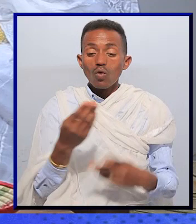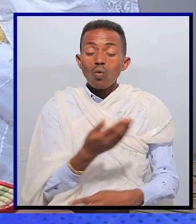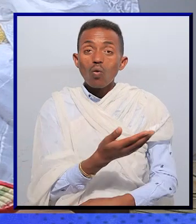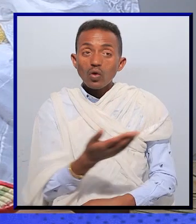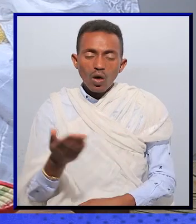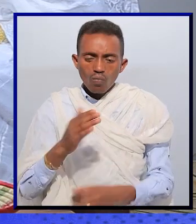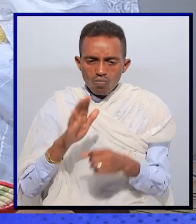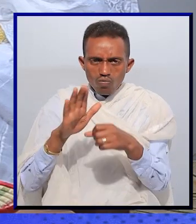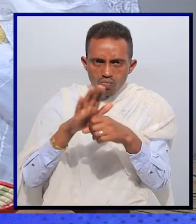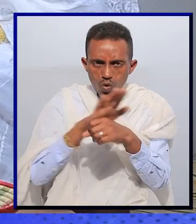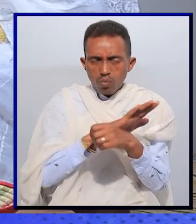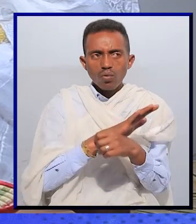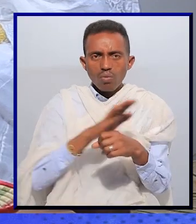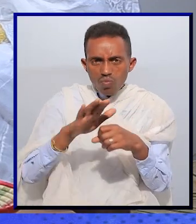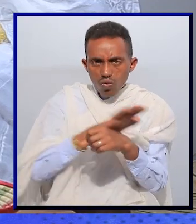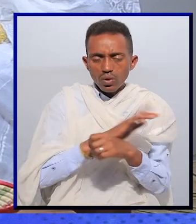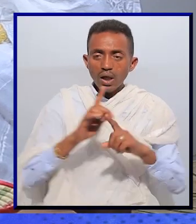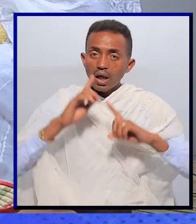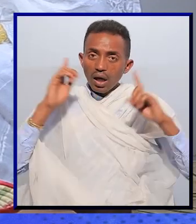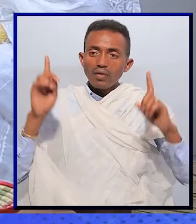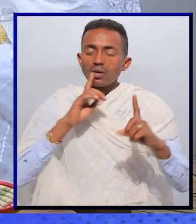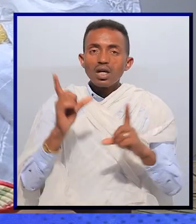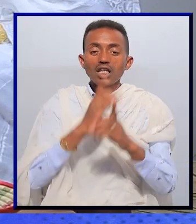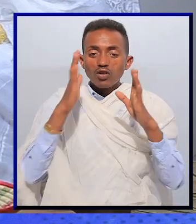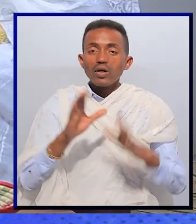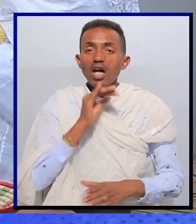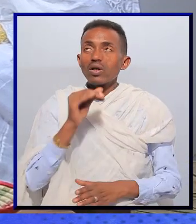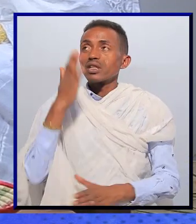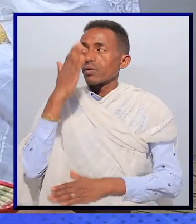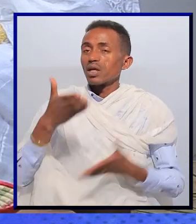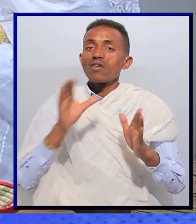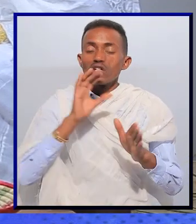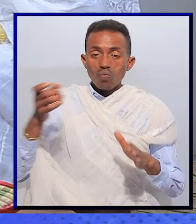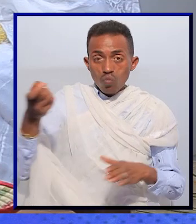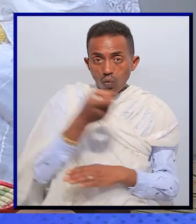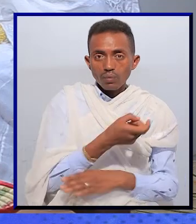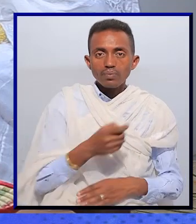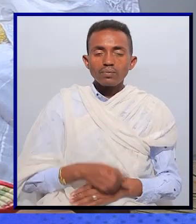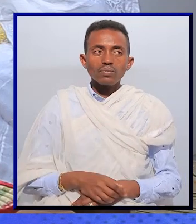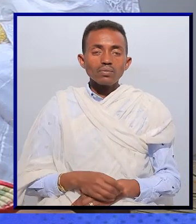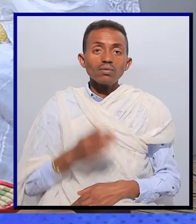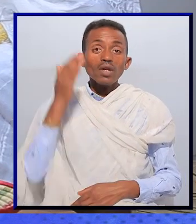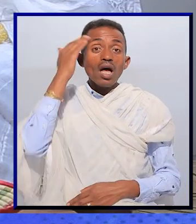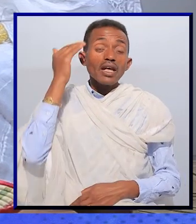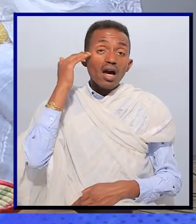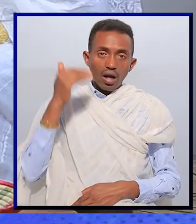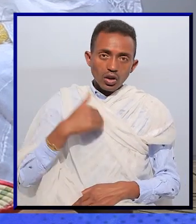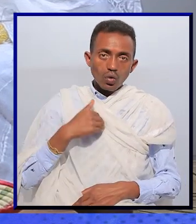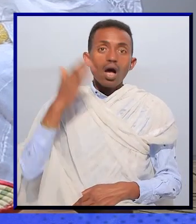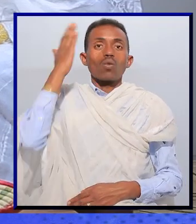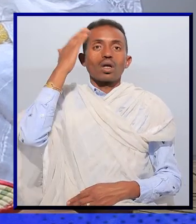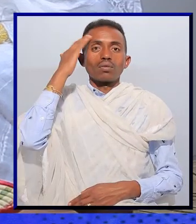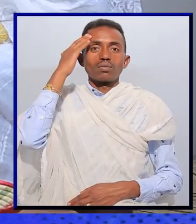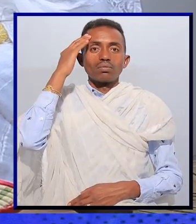ኃጢአት ተፈጥሯዊ ያልሆነ እግዚአብሔር ያልፈቀደልን መሆኑ ህሊና ስላላቸው ህሊናቸው ይከሳቸዋል።